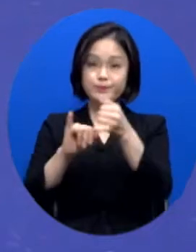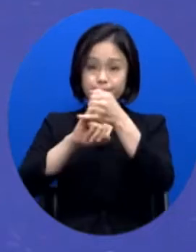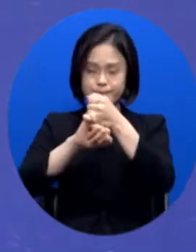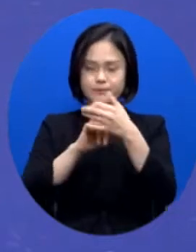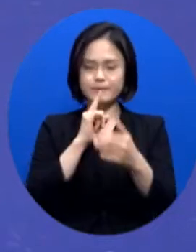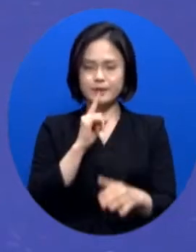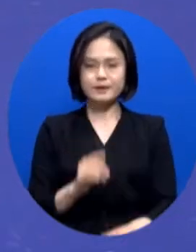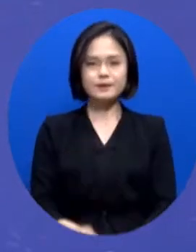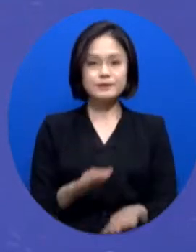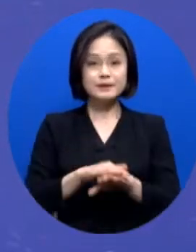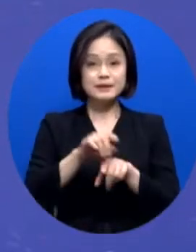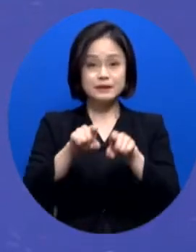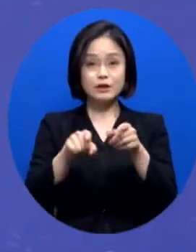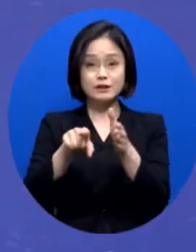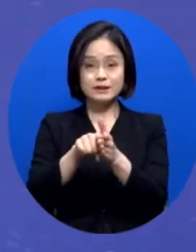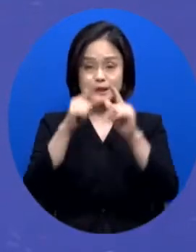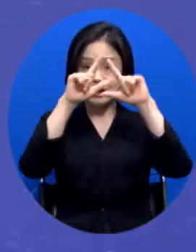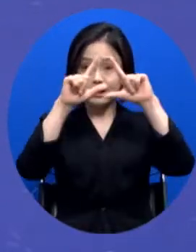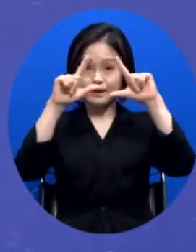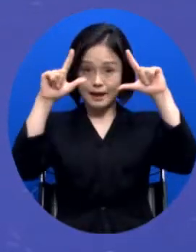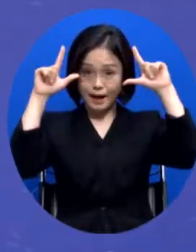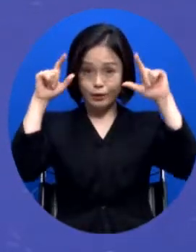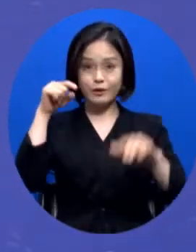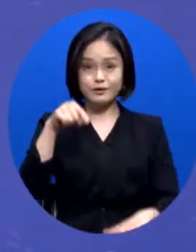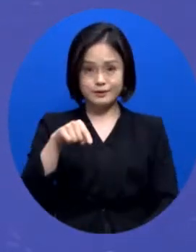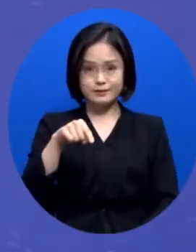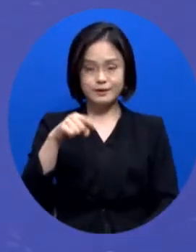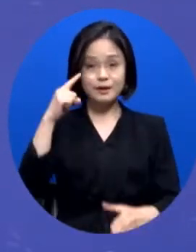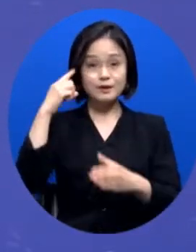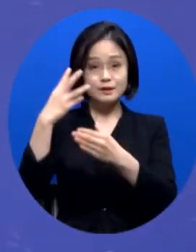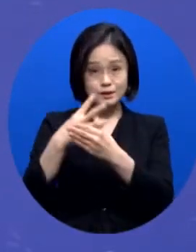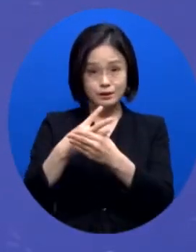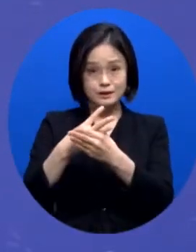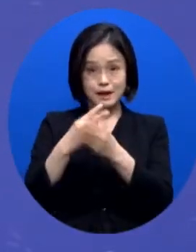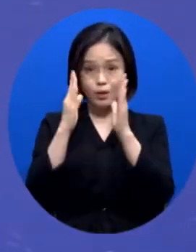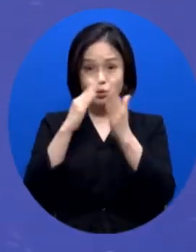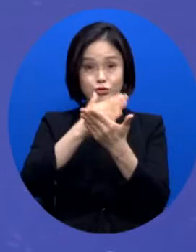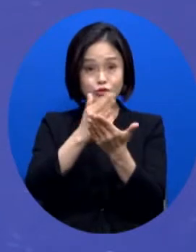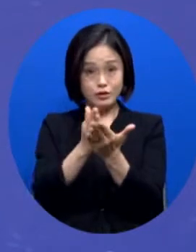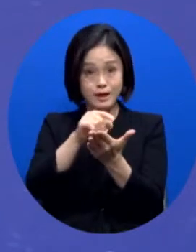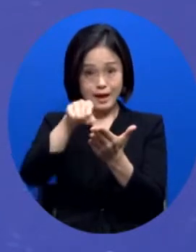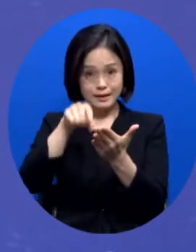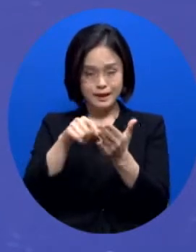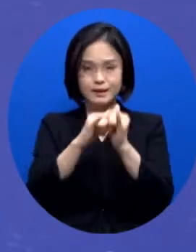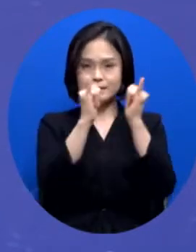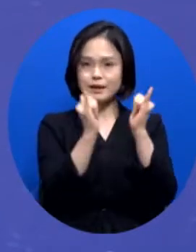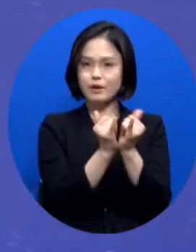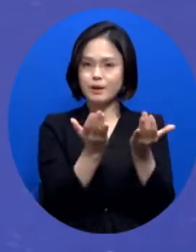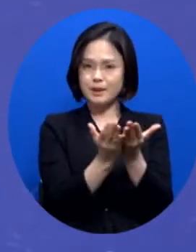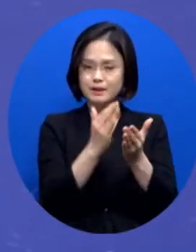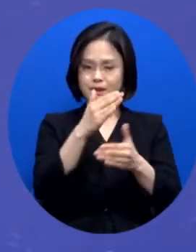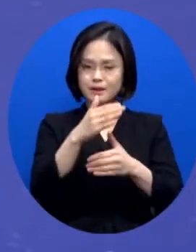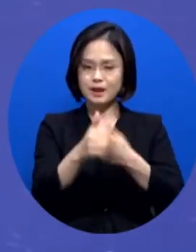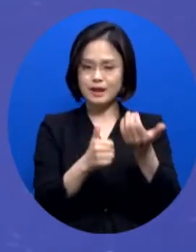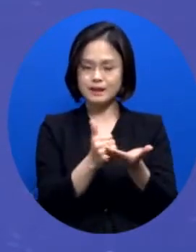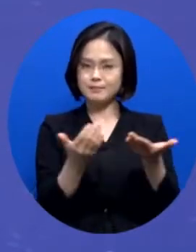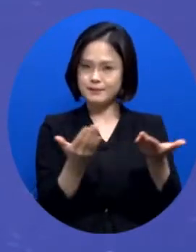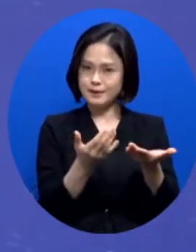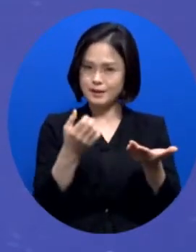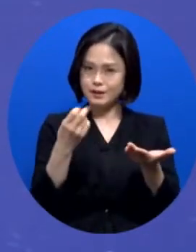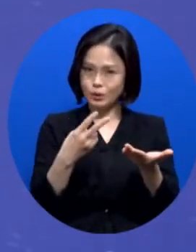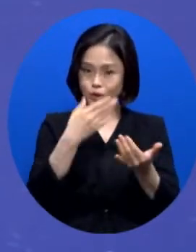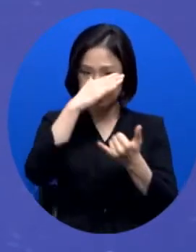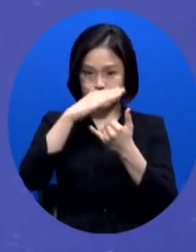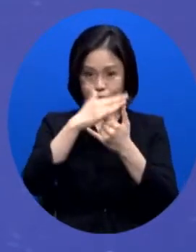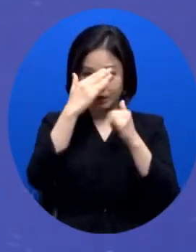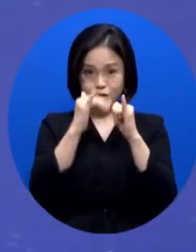실천 신학 대학원 대학교 가 실천 신학 석사 과정에 사회적 목회와 청소년 청년 지도자 예배설교